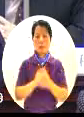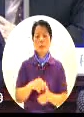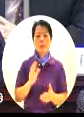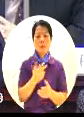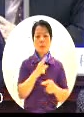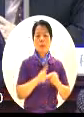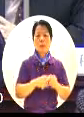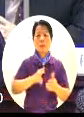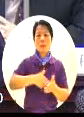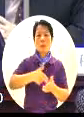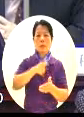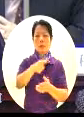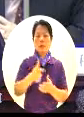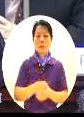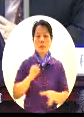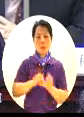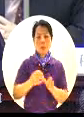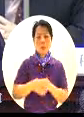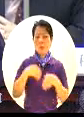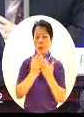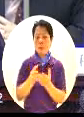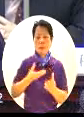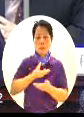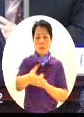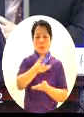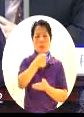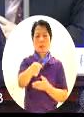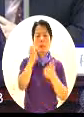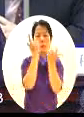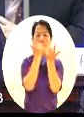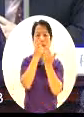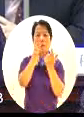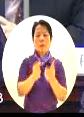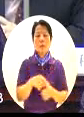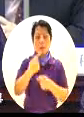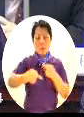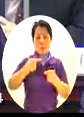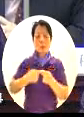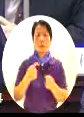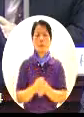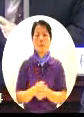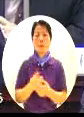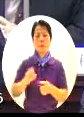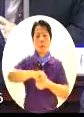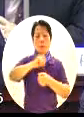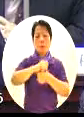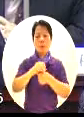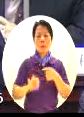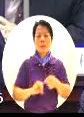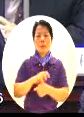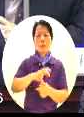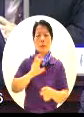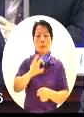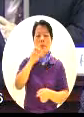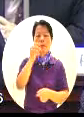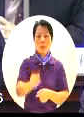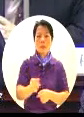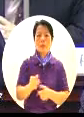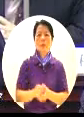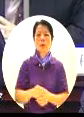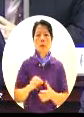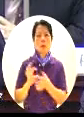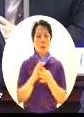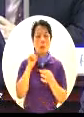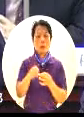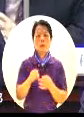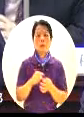的交税是伫台北市，安尼台北市一年差不多加本变十亿。我们为这个